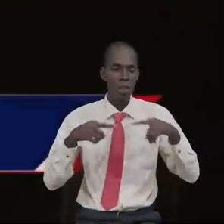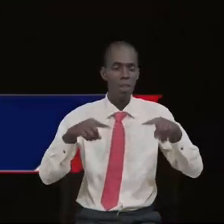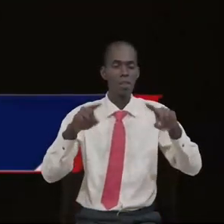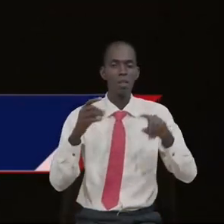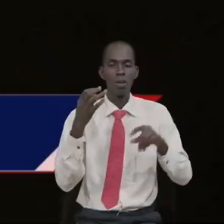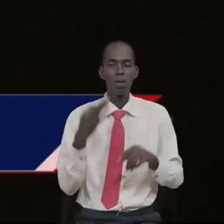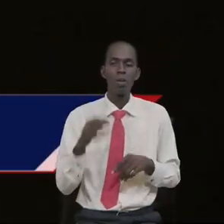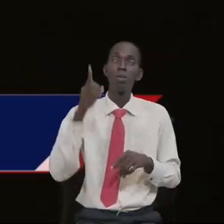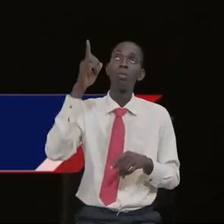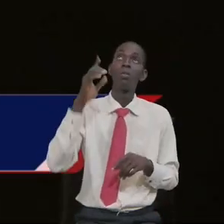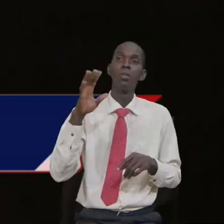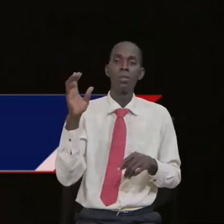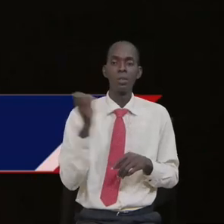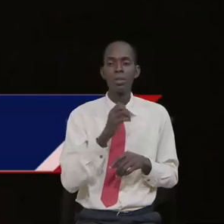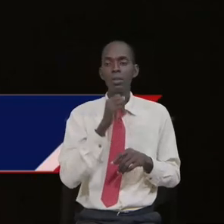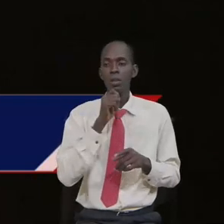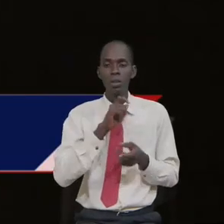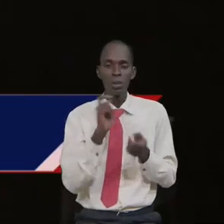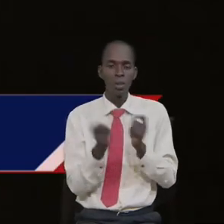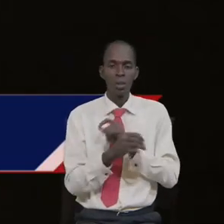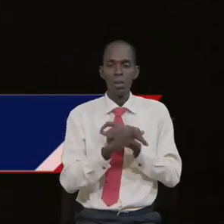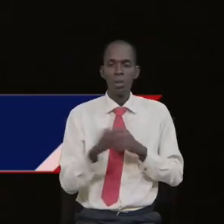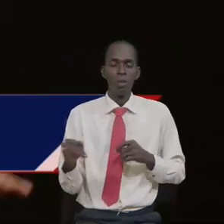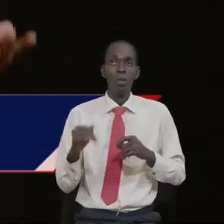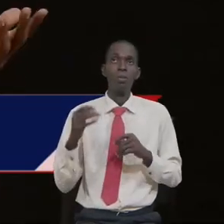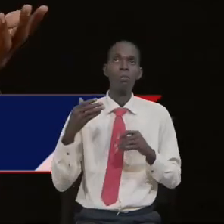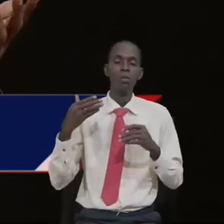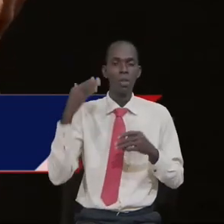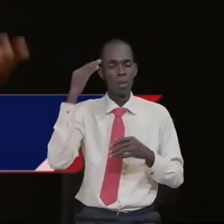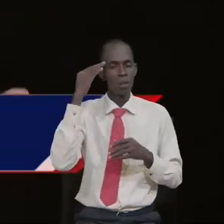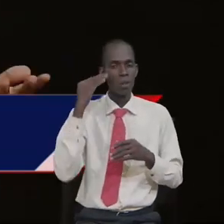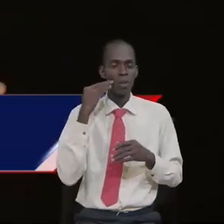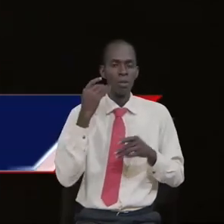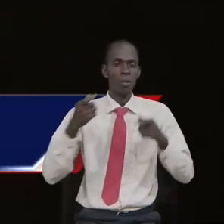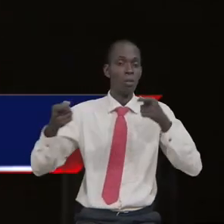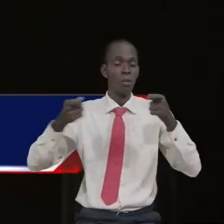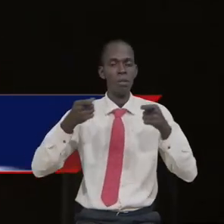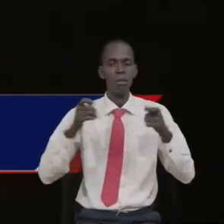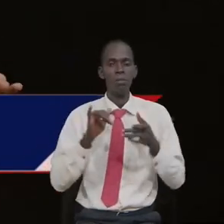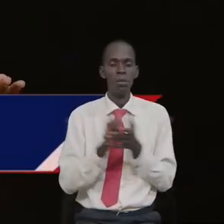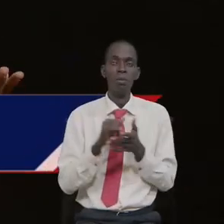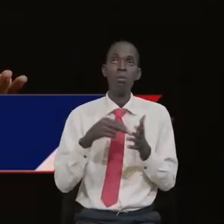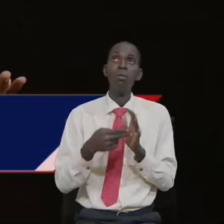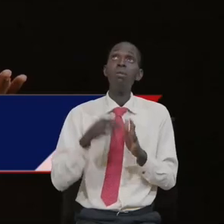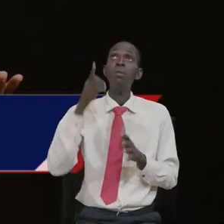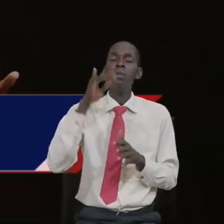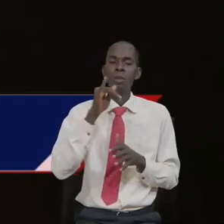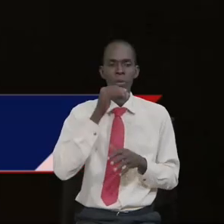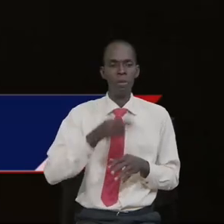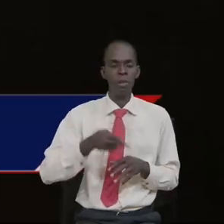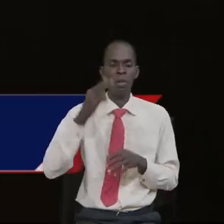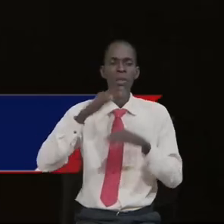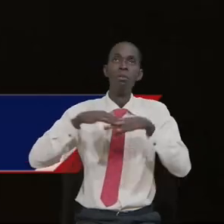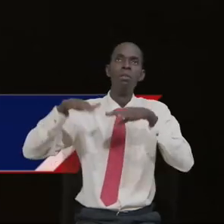La déclaration de la suprématie inchangeable de Dieu. Que Dieu est suprême. Il est